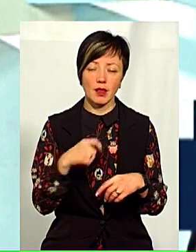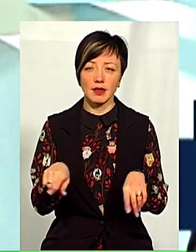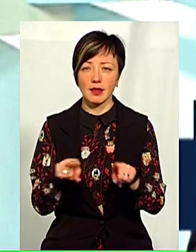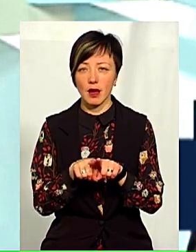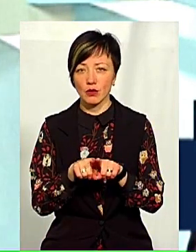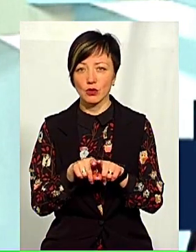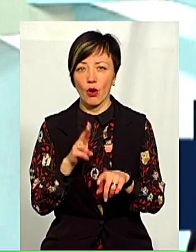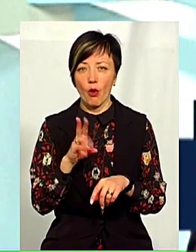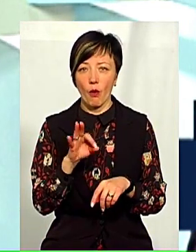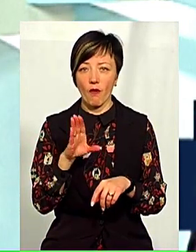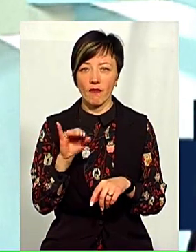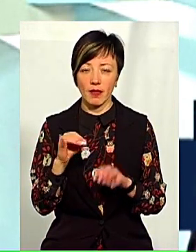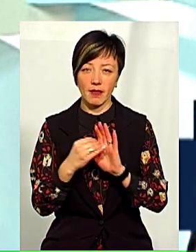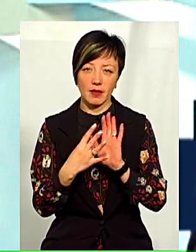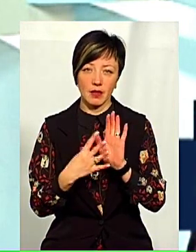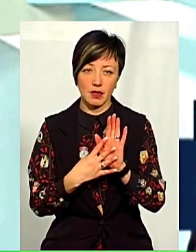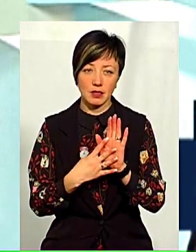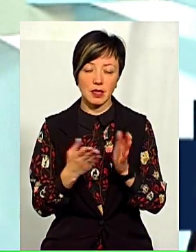також COVID-19, який